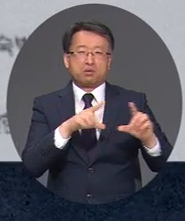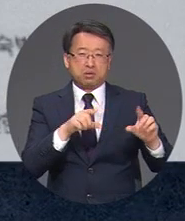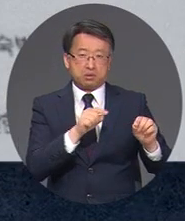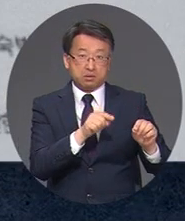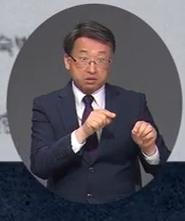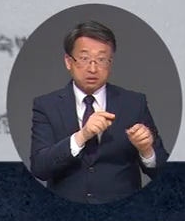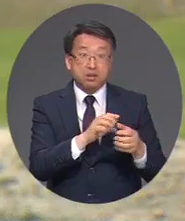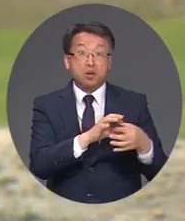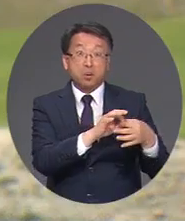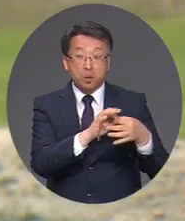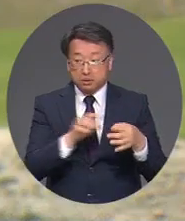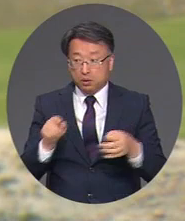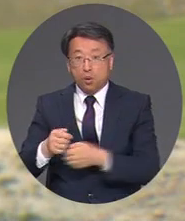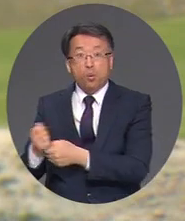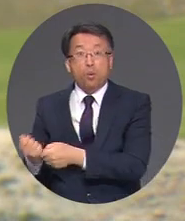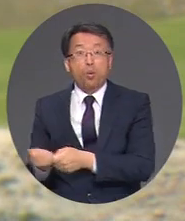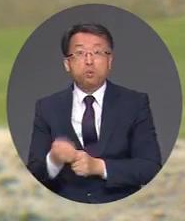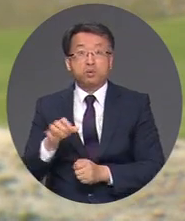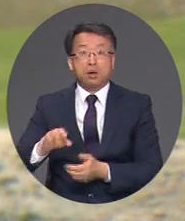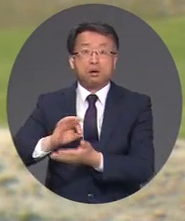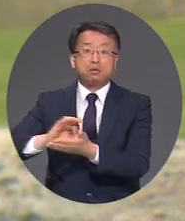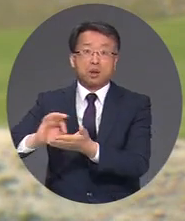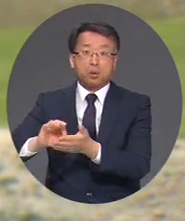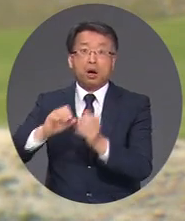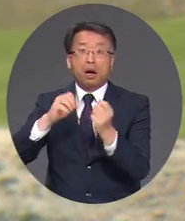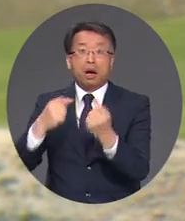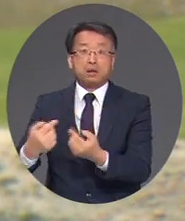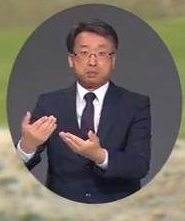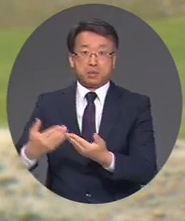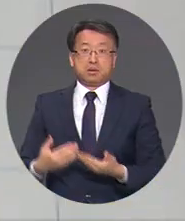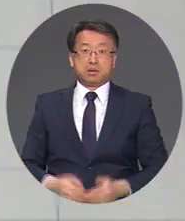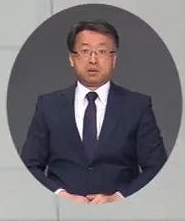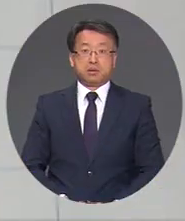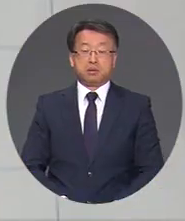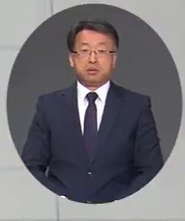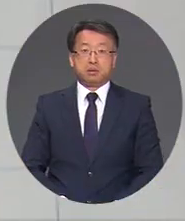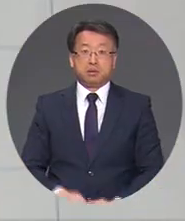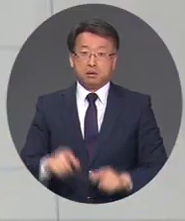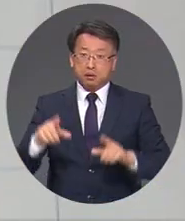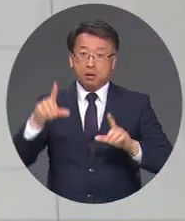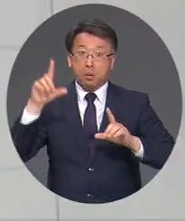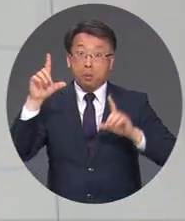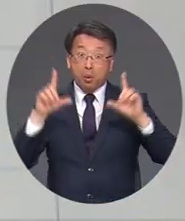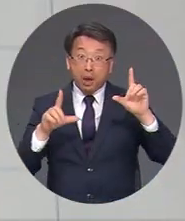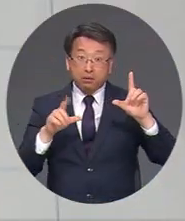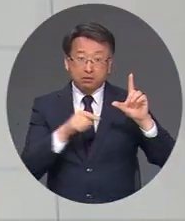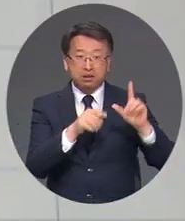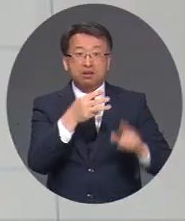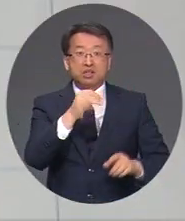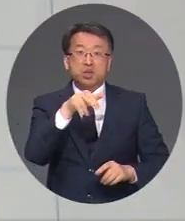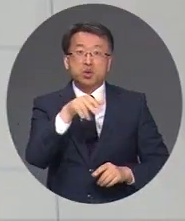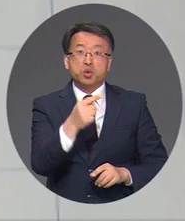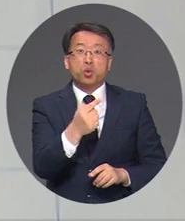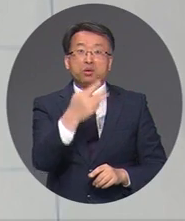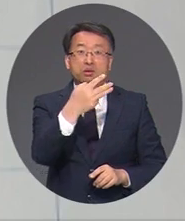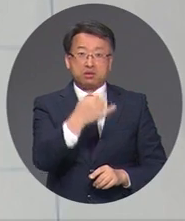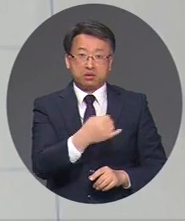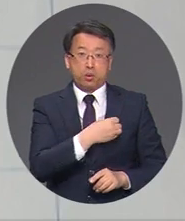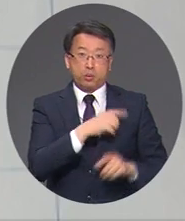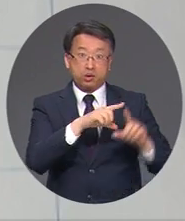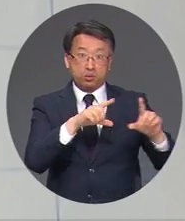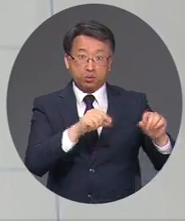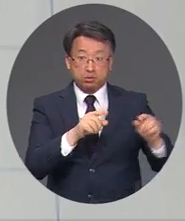수 있습니다. 그중에는 골프장 할인 혜택도 있습니다. 형태는 리조트 회원권이지만 사실상